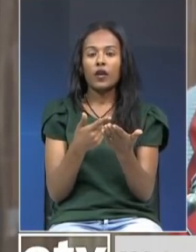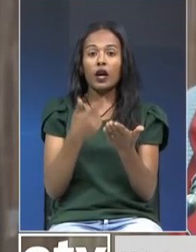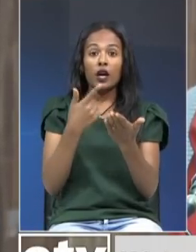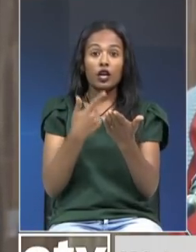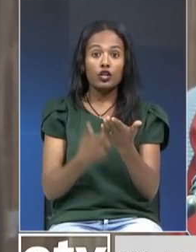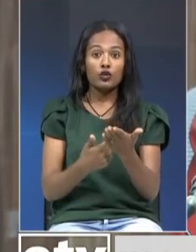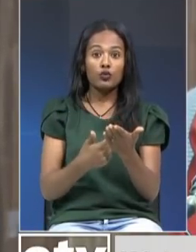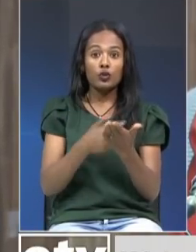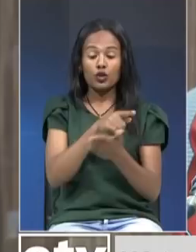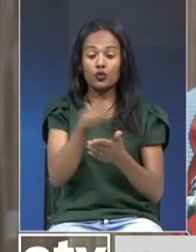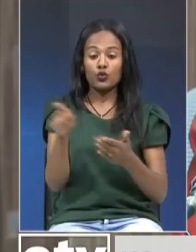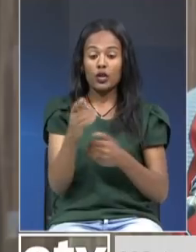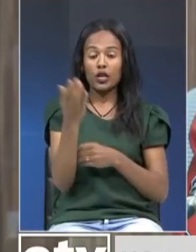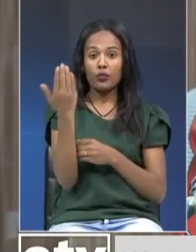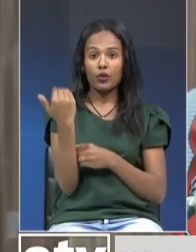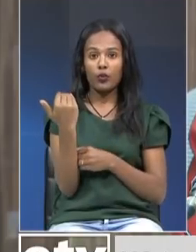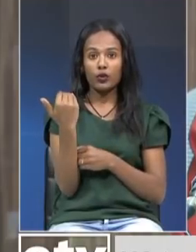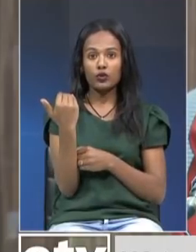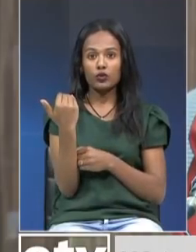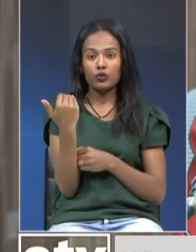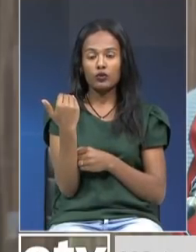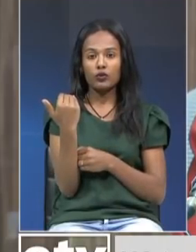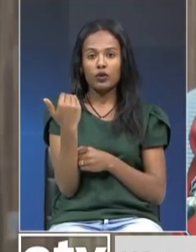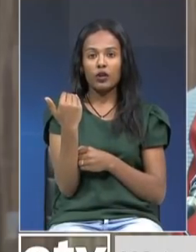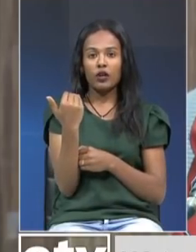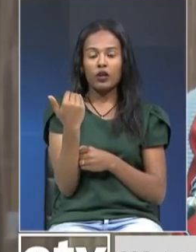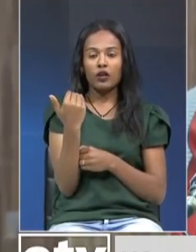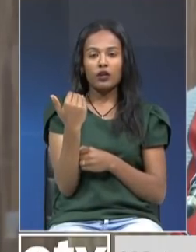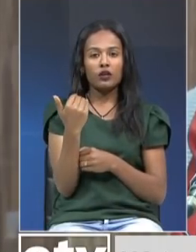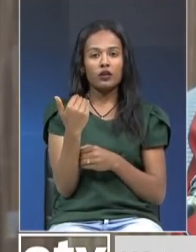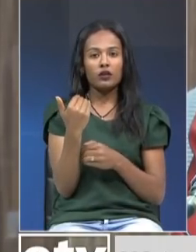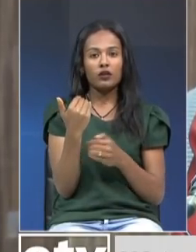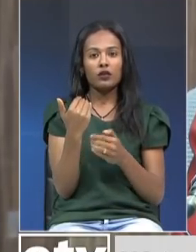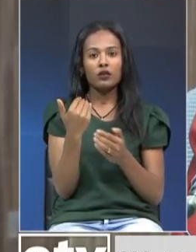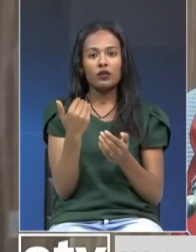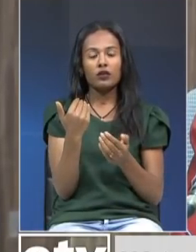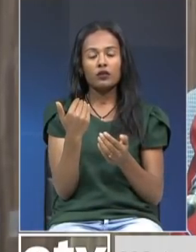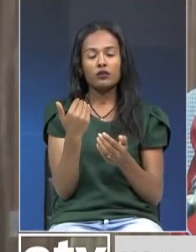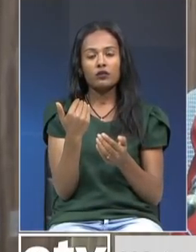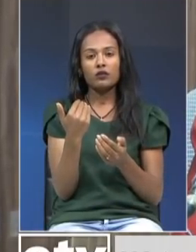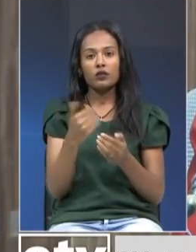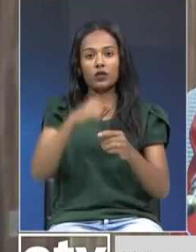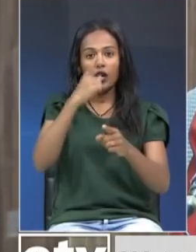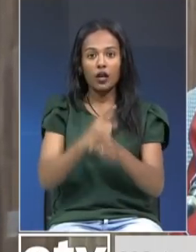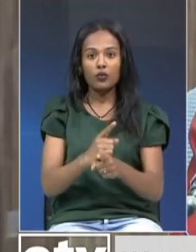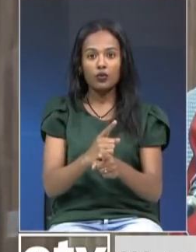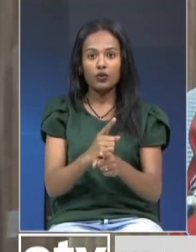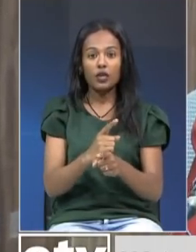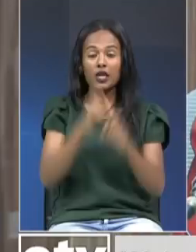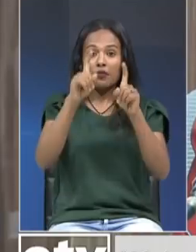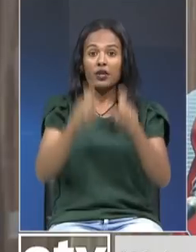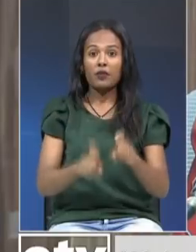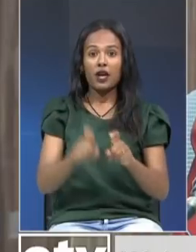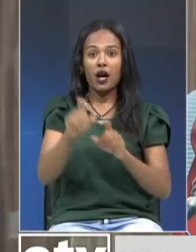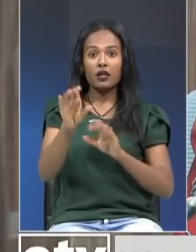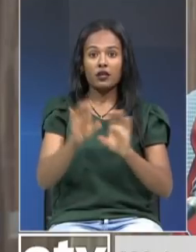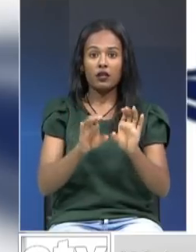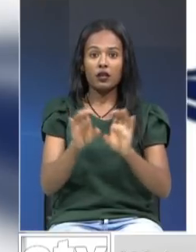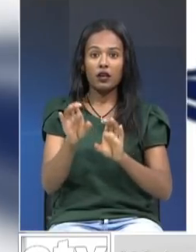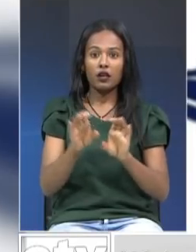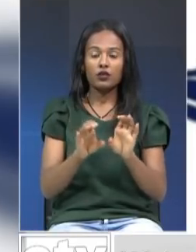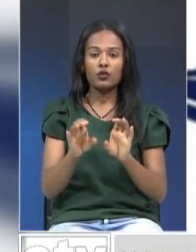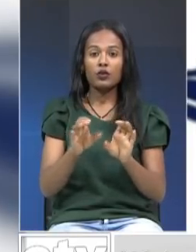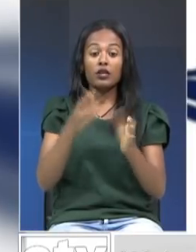እነሱ የነበሩባቸው ክፍል ያሉ ታራሚዎች እንደዚህ አይነት ምልክት ከተገኘ ተገቢው ምርመራ የሚቀጥል ይሆናል ማለት